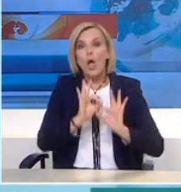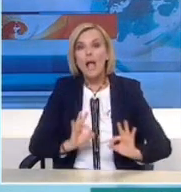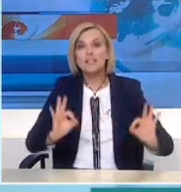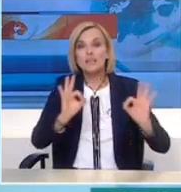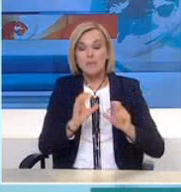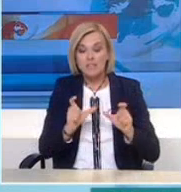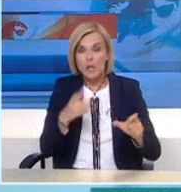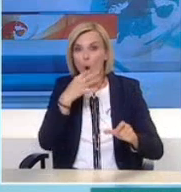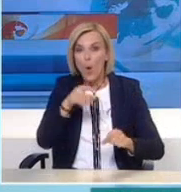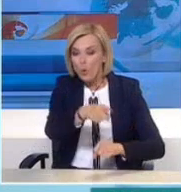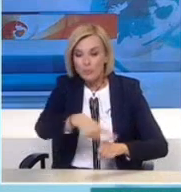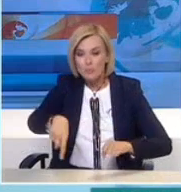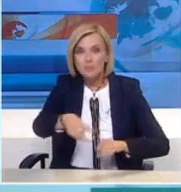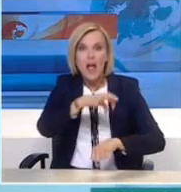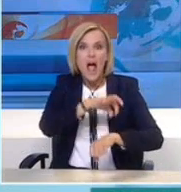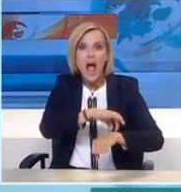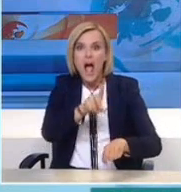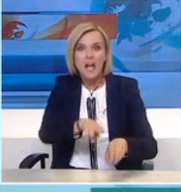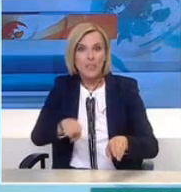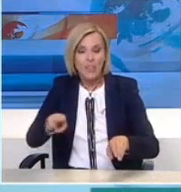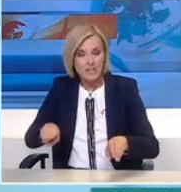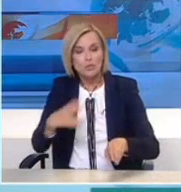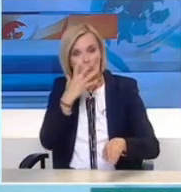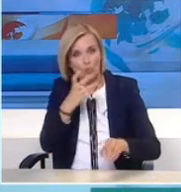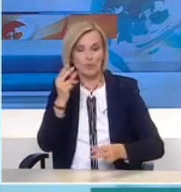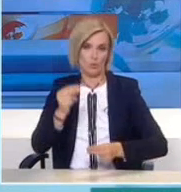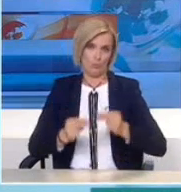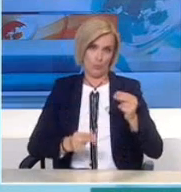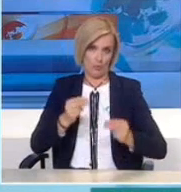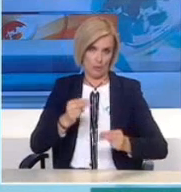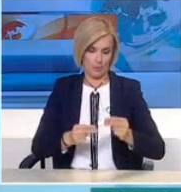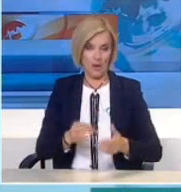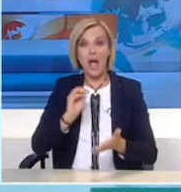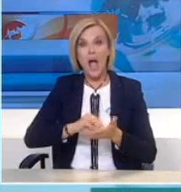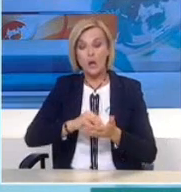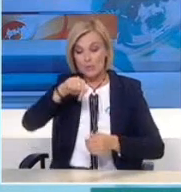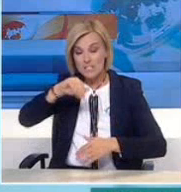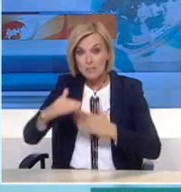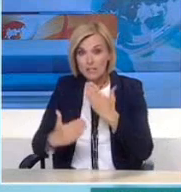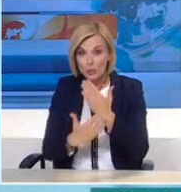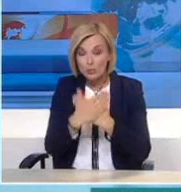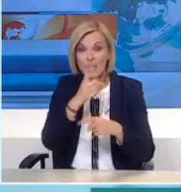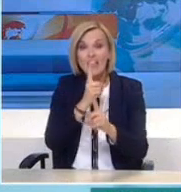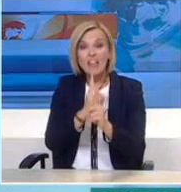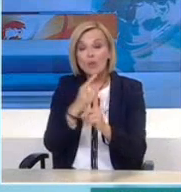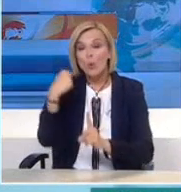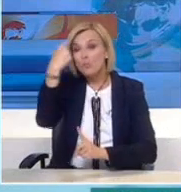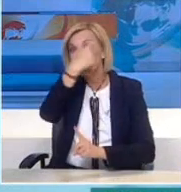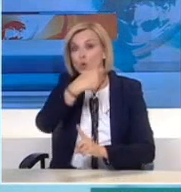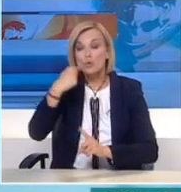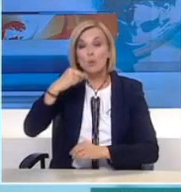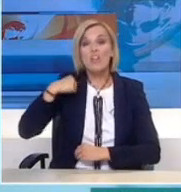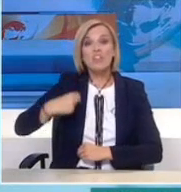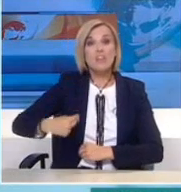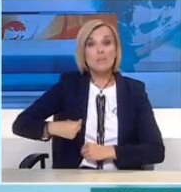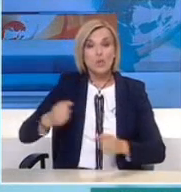θεωρούνται αυξημένου κινδύνου για πρόοδο της νόσου. Επίσης, σήμερα το πρωί, εξειδικευμένο προσωπικό του Εθνικού Οργανισμού Δημόσιας Υγείας εκπαίδευσε